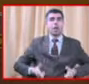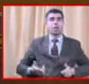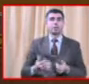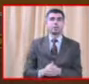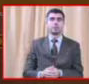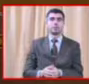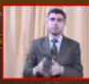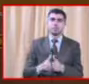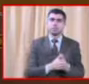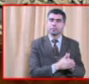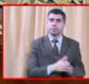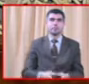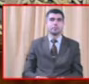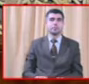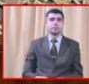السيد الوزير.